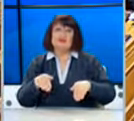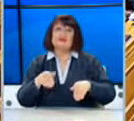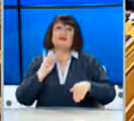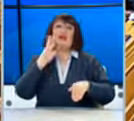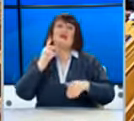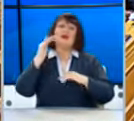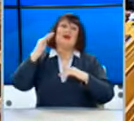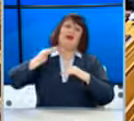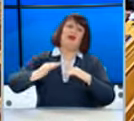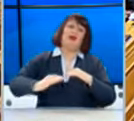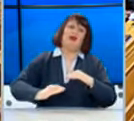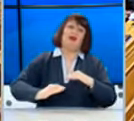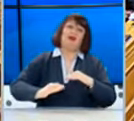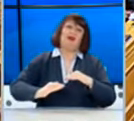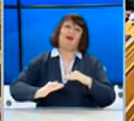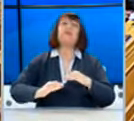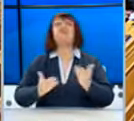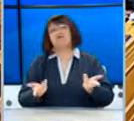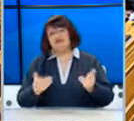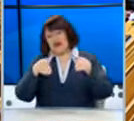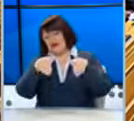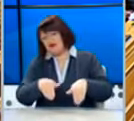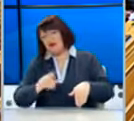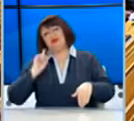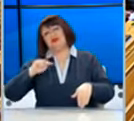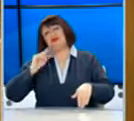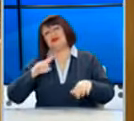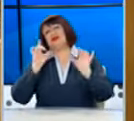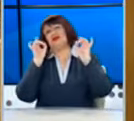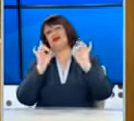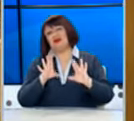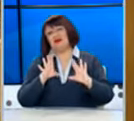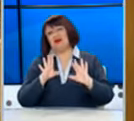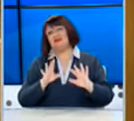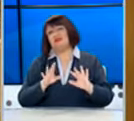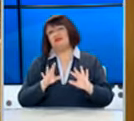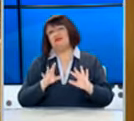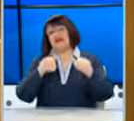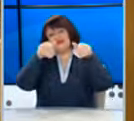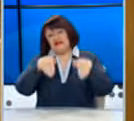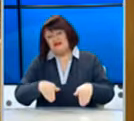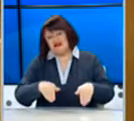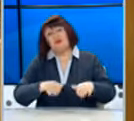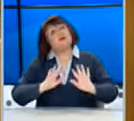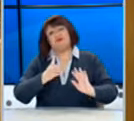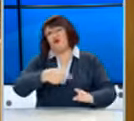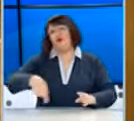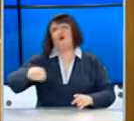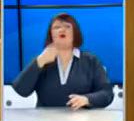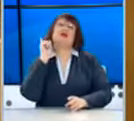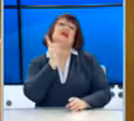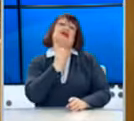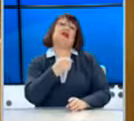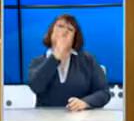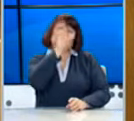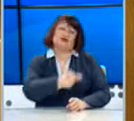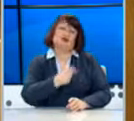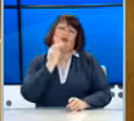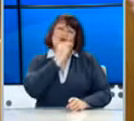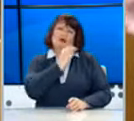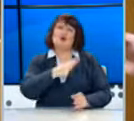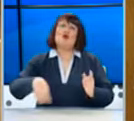πιο χαμηλά και καταφέρνει με επιτυχία να περνάει από κάτω, ας τον κρίνουν όλες τις φτέρυγες της Βουλής και ο